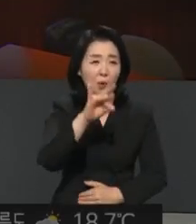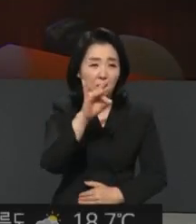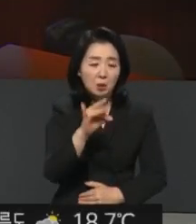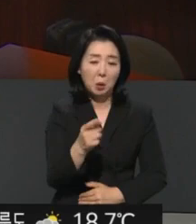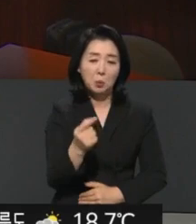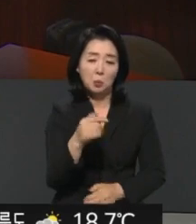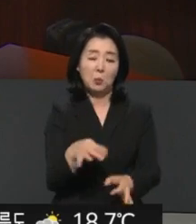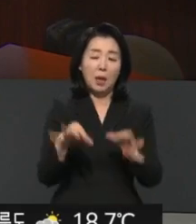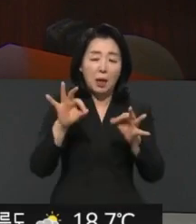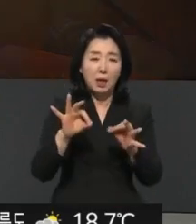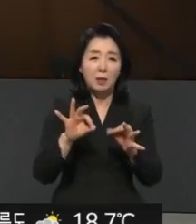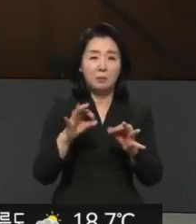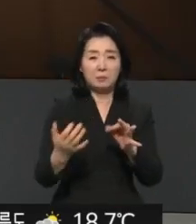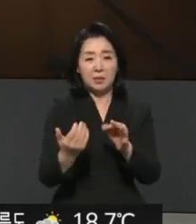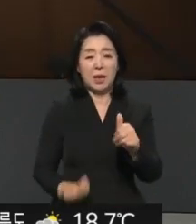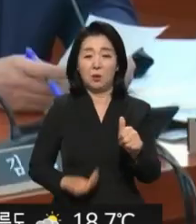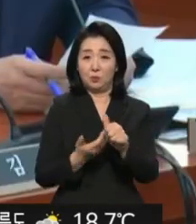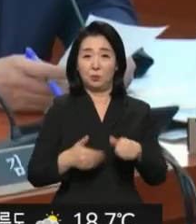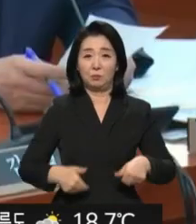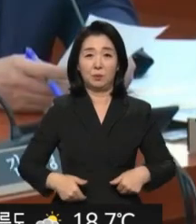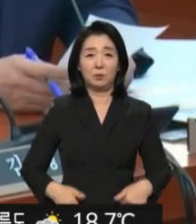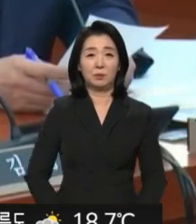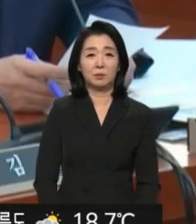주는 게 낫다고 지적합니다.